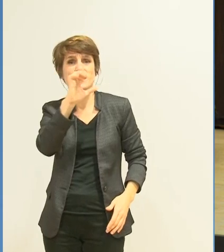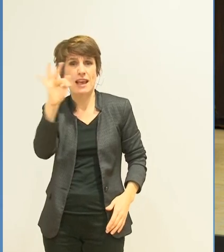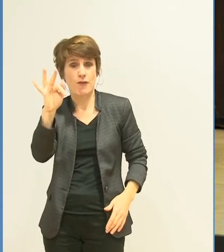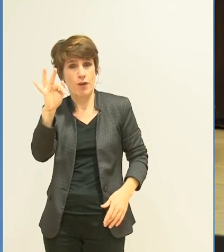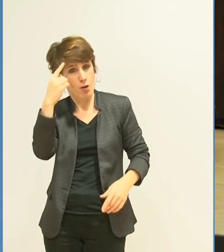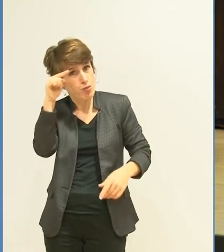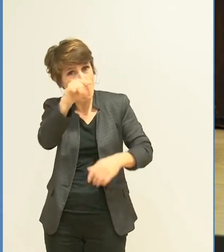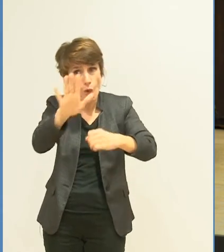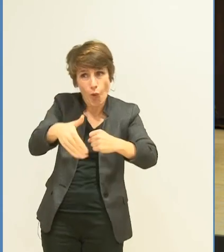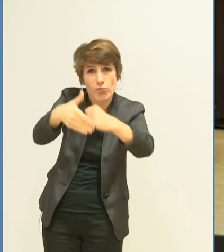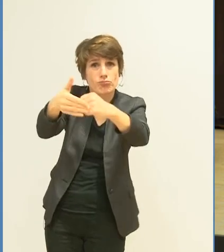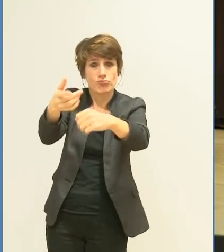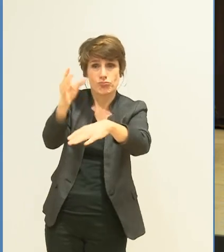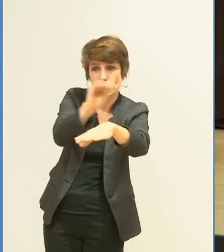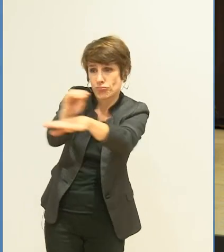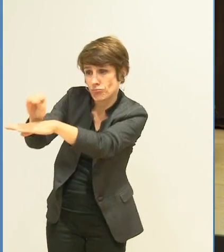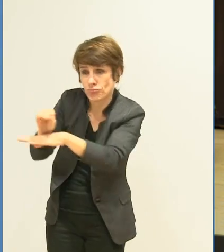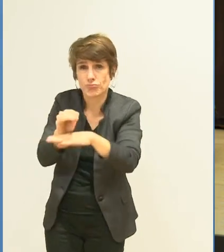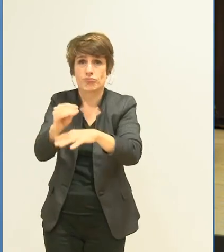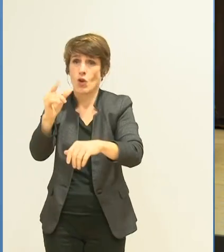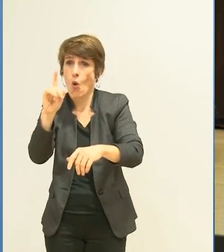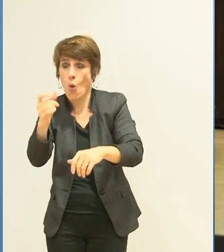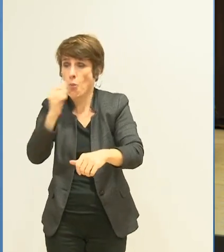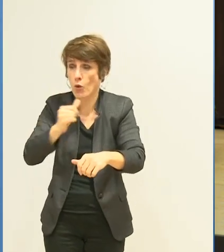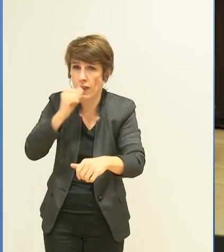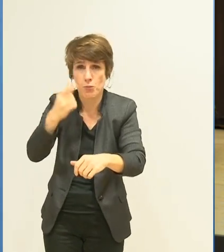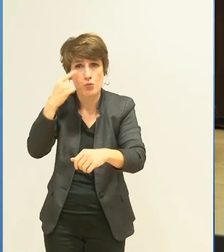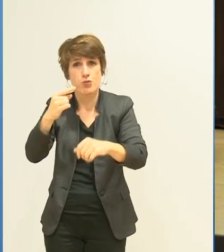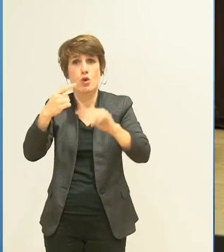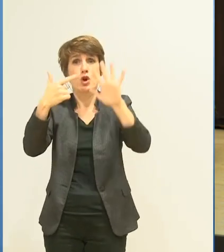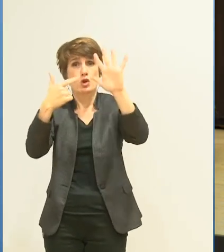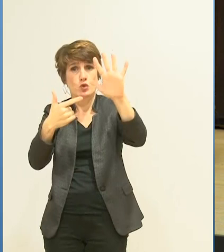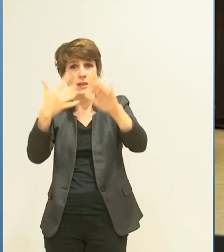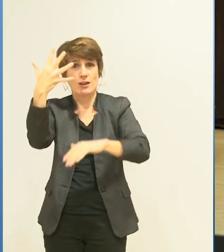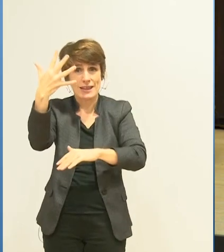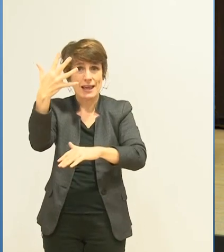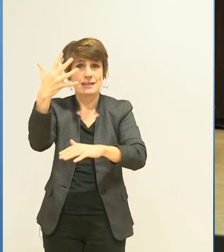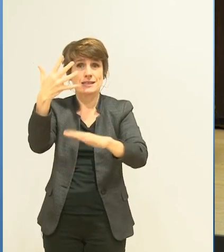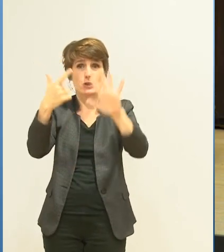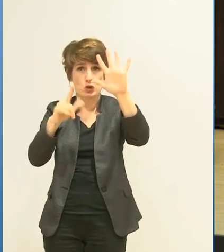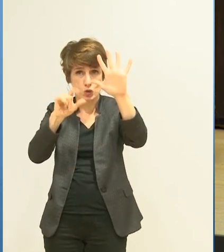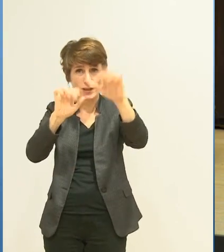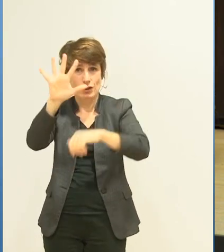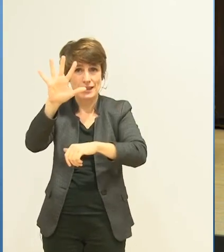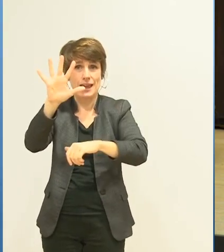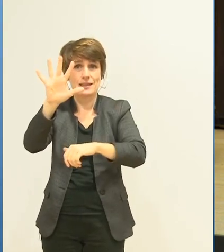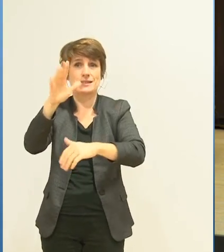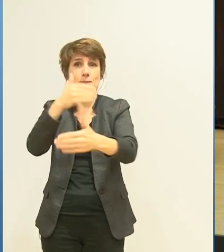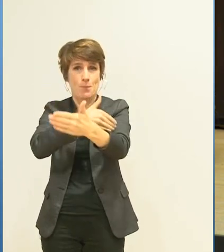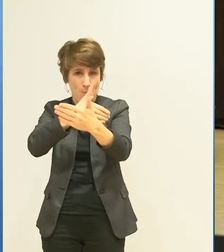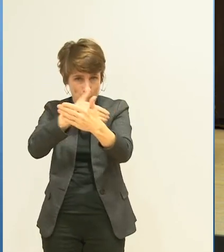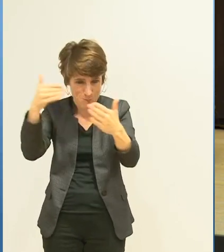apporte de l'eau potable à plus de 5 millions de personnes et leur naissance ces enfants du yémen ont un poids très faible et entre deux logiques de la malnutrition